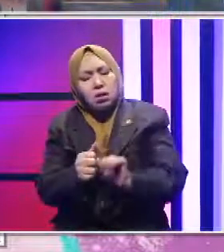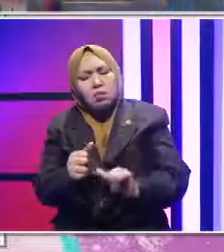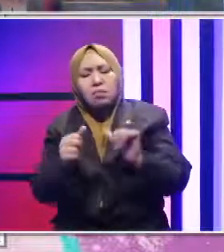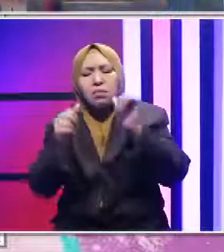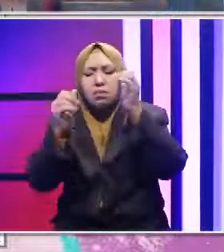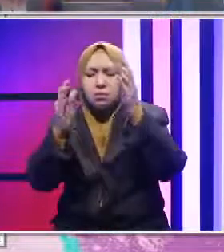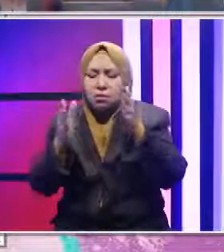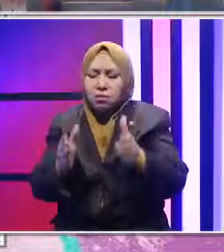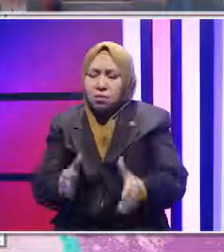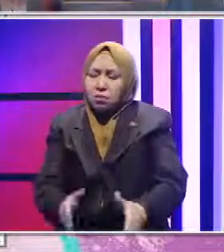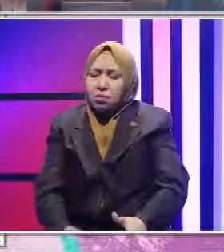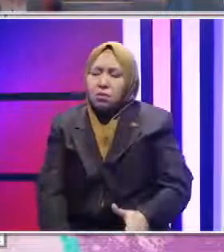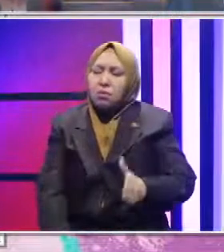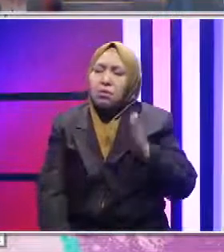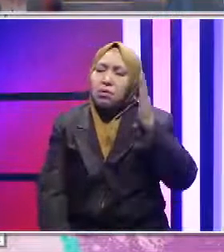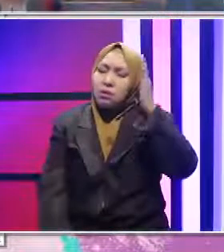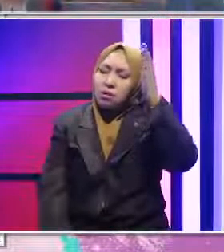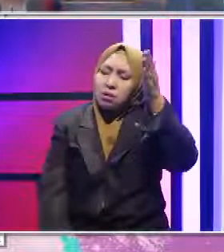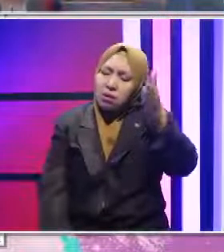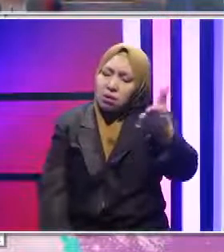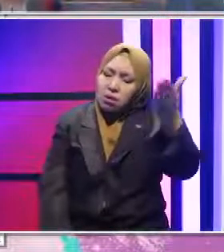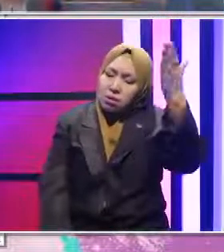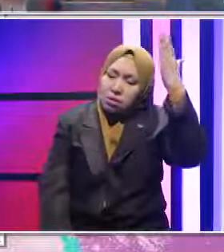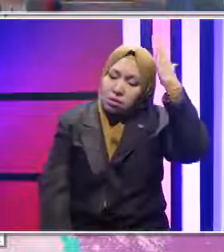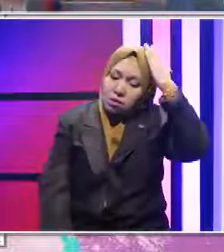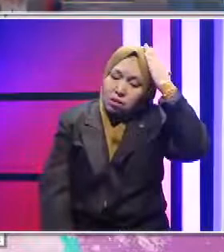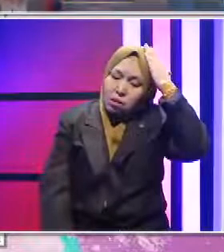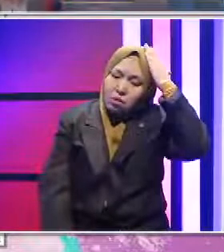علمت نفس ما